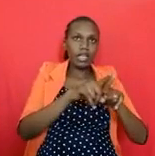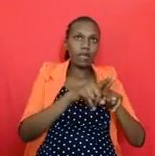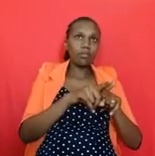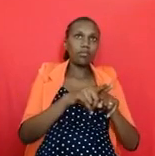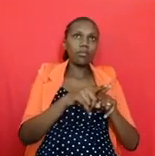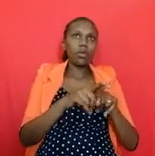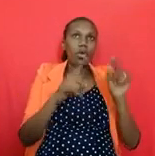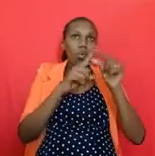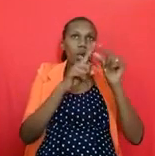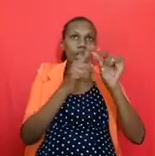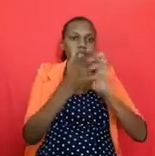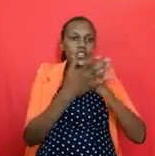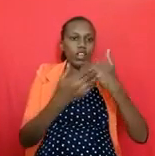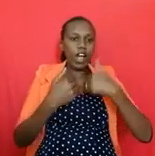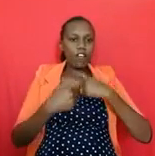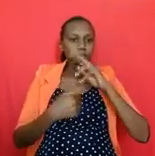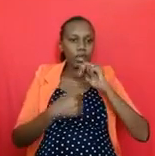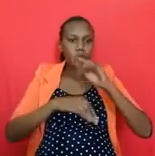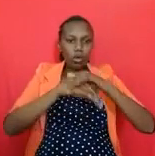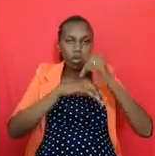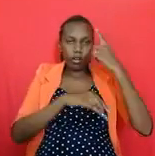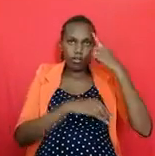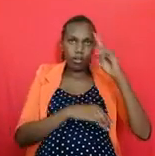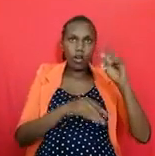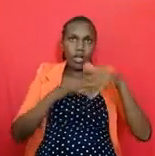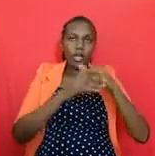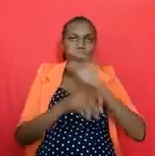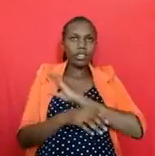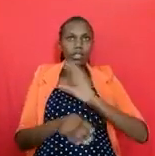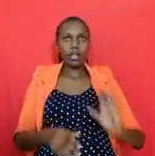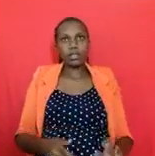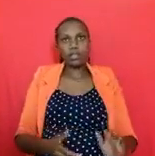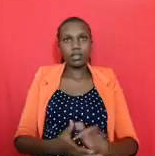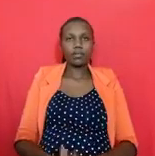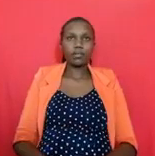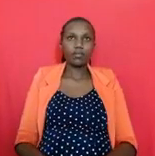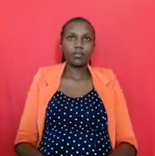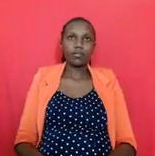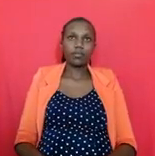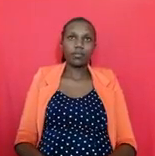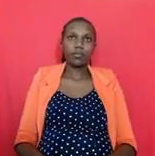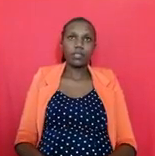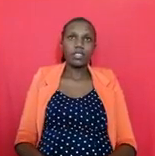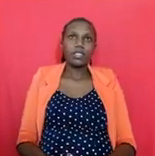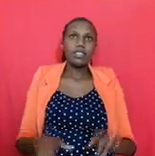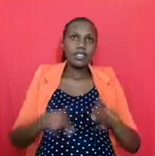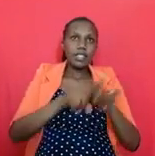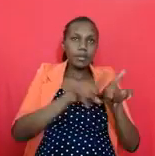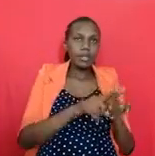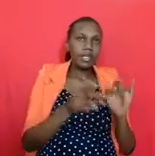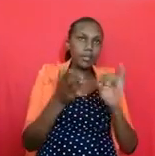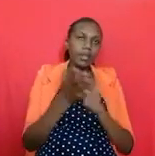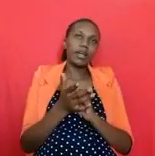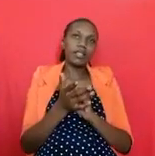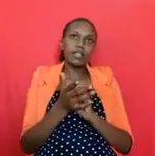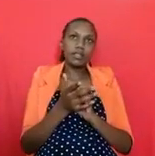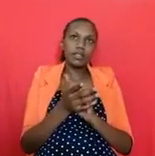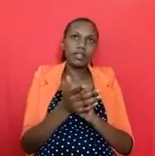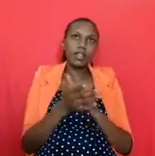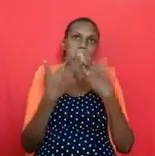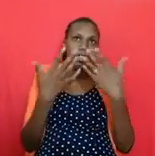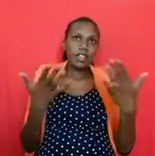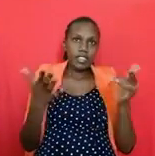uria twetiirwo twi thiini wa Kristo na uhoro ucio maundu